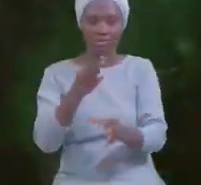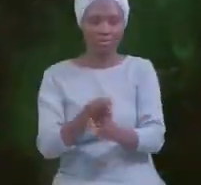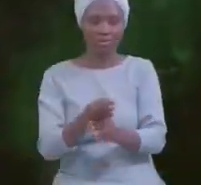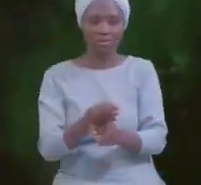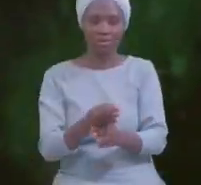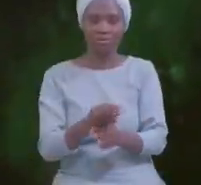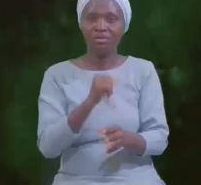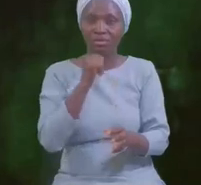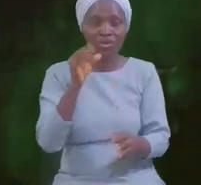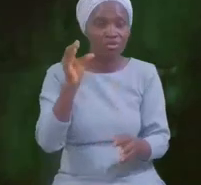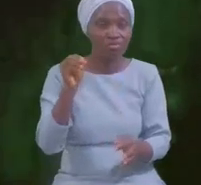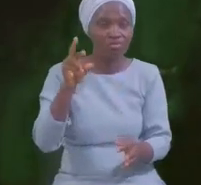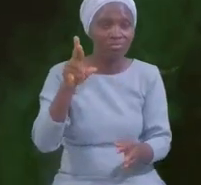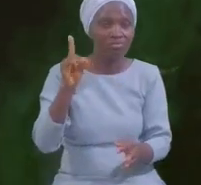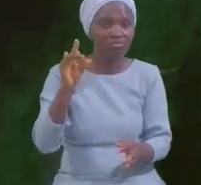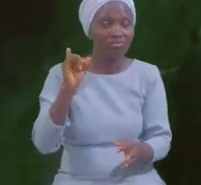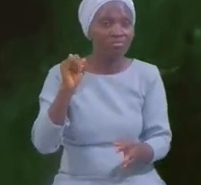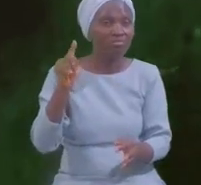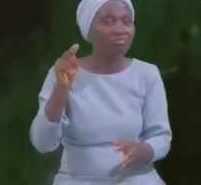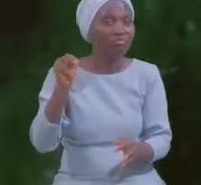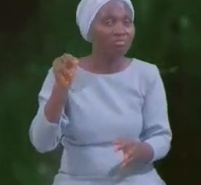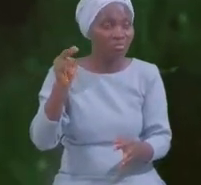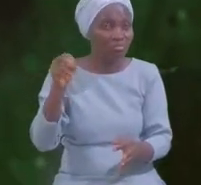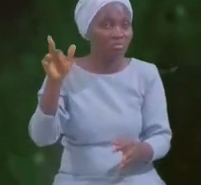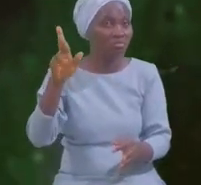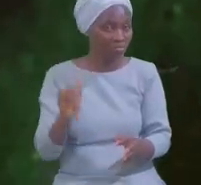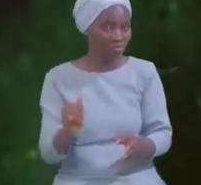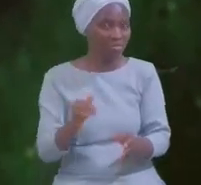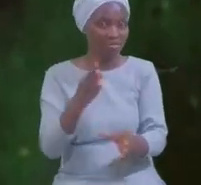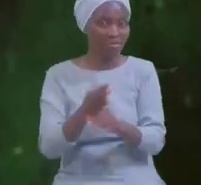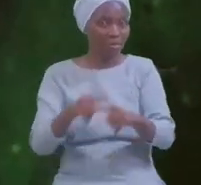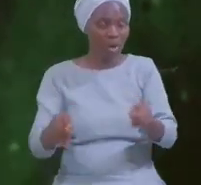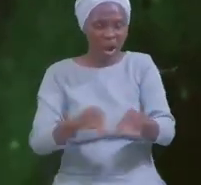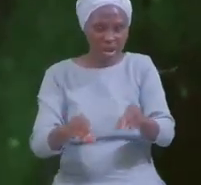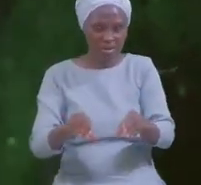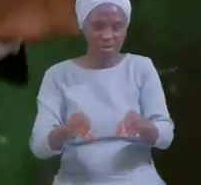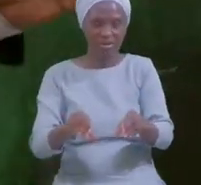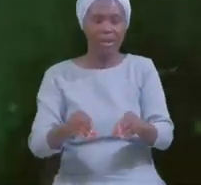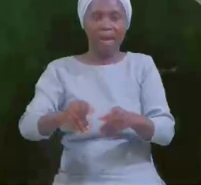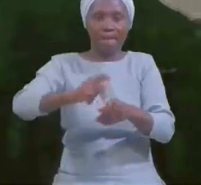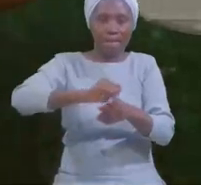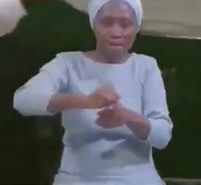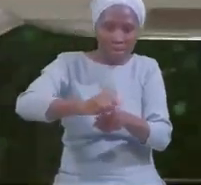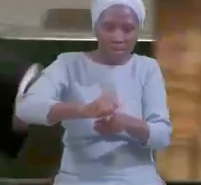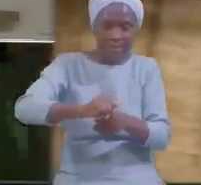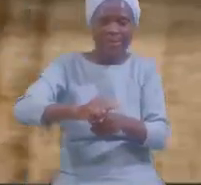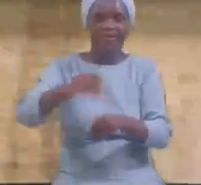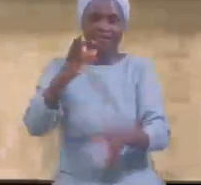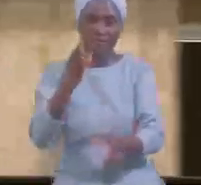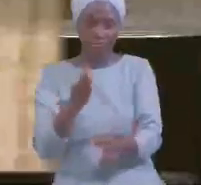foi active, la foi pratique, la foi qui fait des miracles, la foi qui déplace les montagnes, la